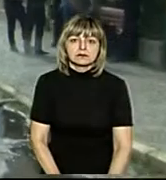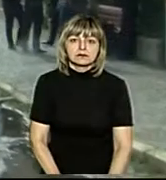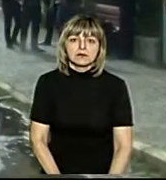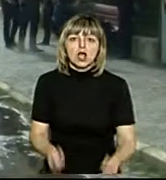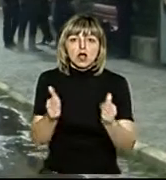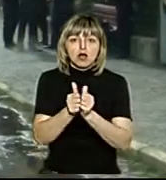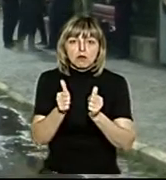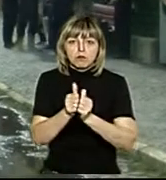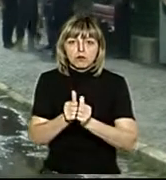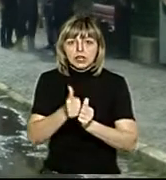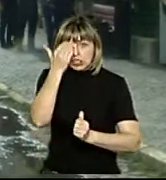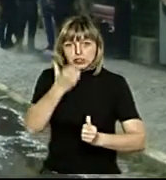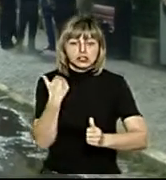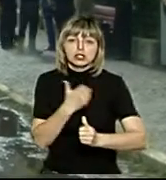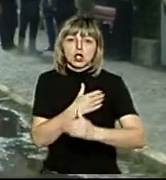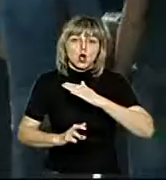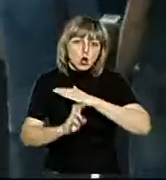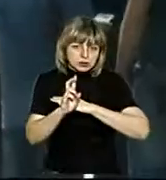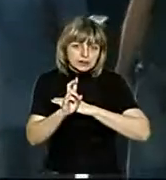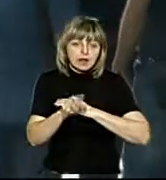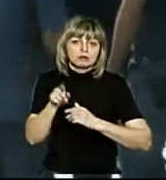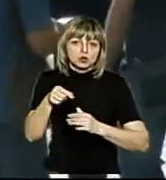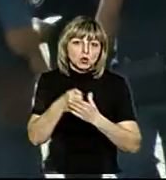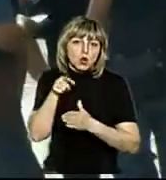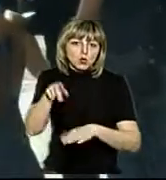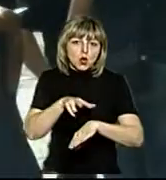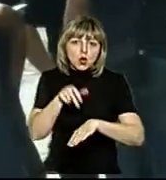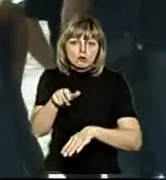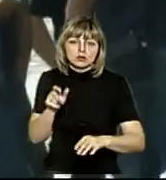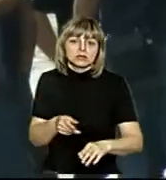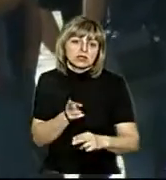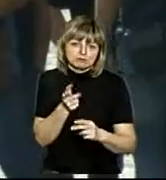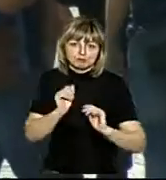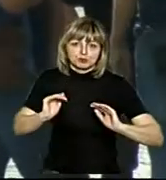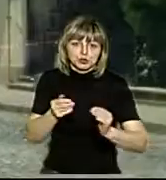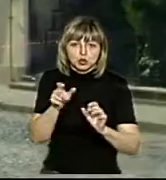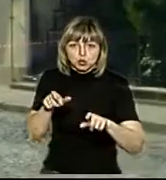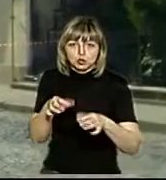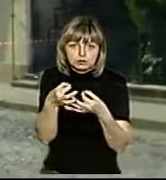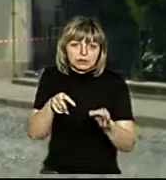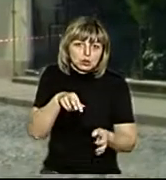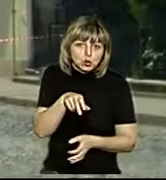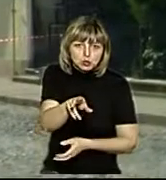Поряд костел святих апостолів Петра і Павла. До нього поліцейські обмежили доступ.